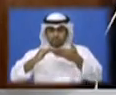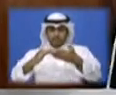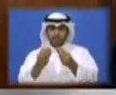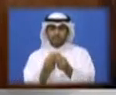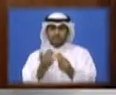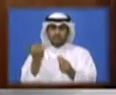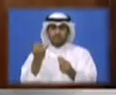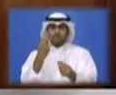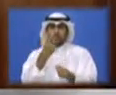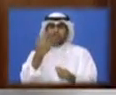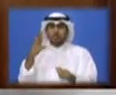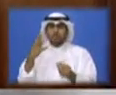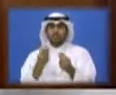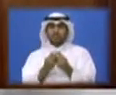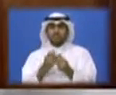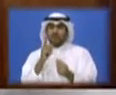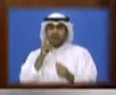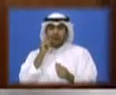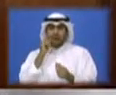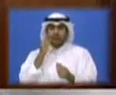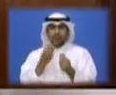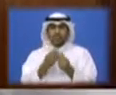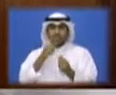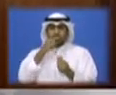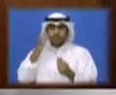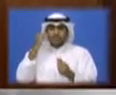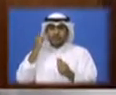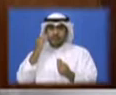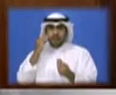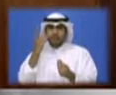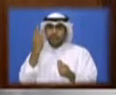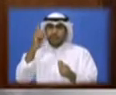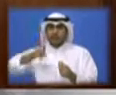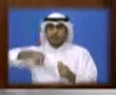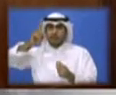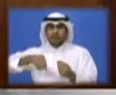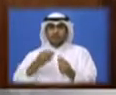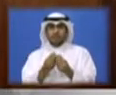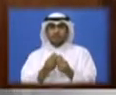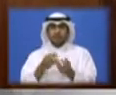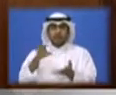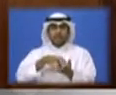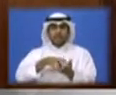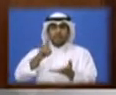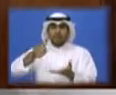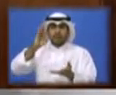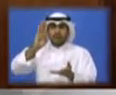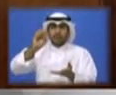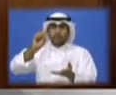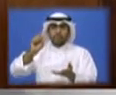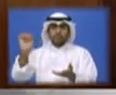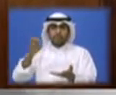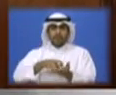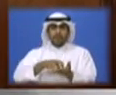وشابة من العالم تجمعوا خلال 3 أيام في باكو عاصمة أذربيجان، وتم